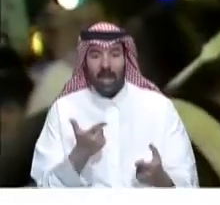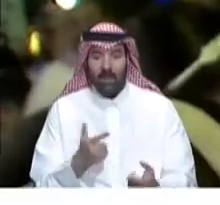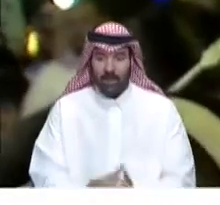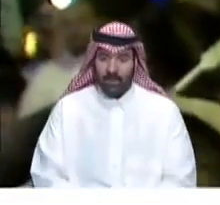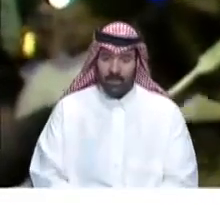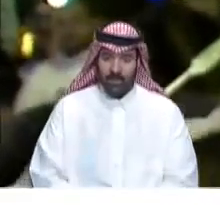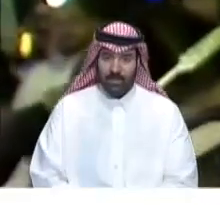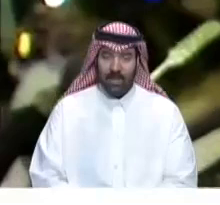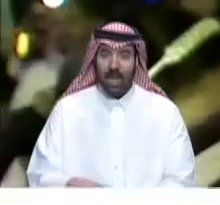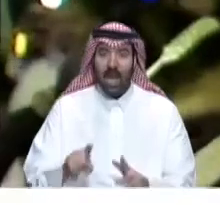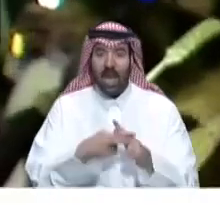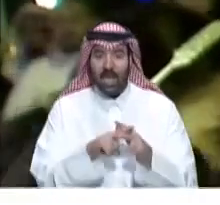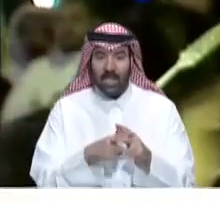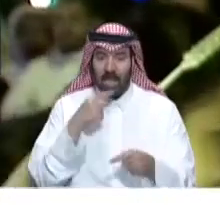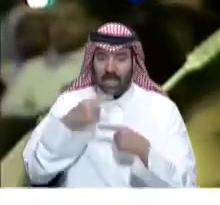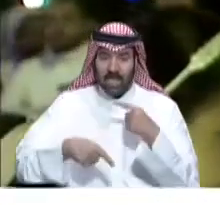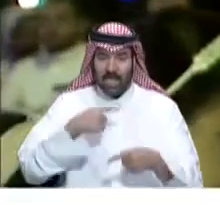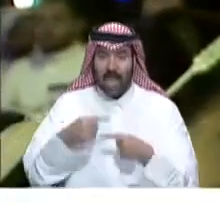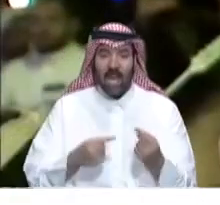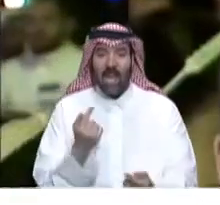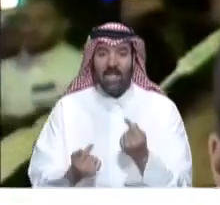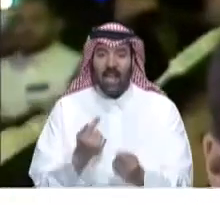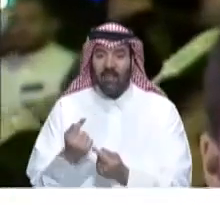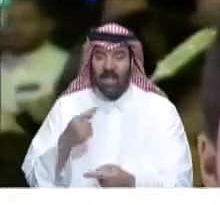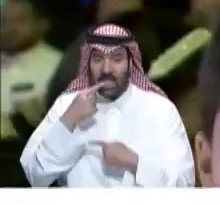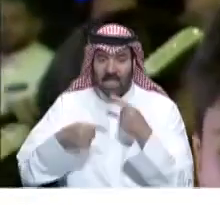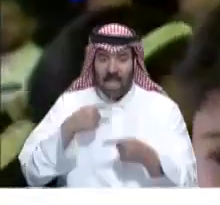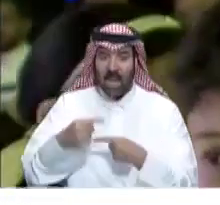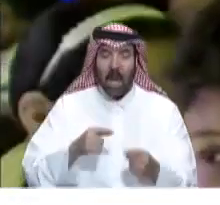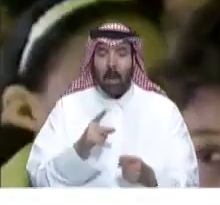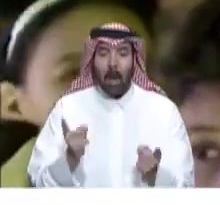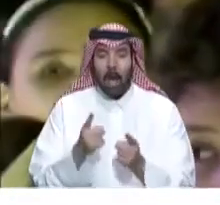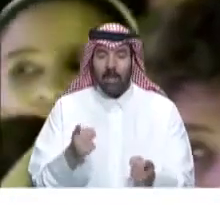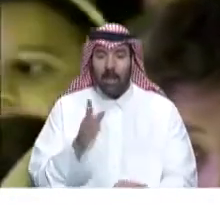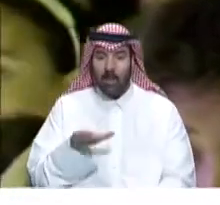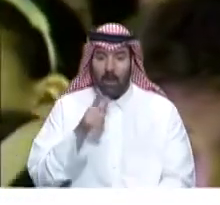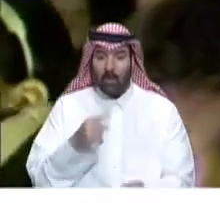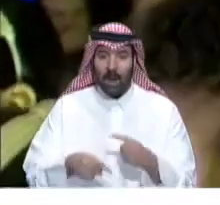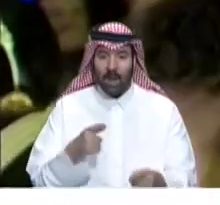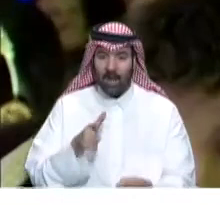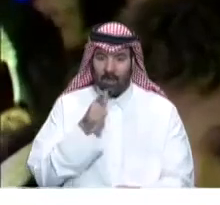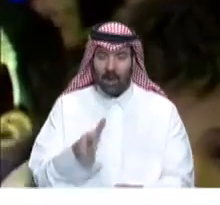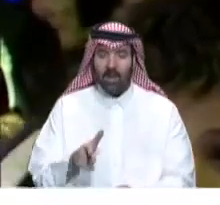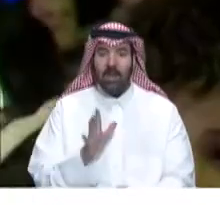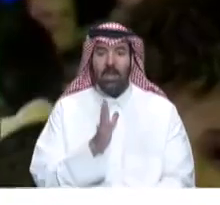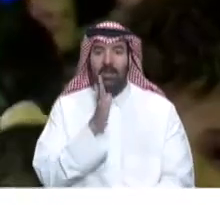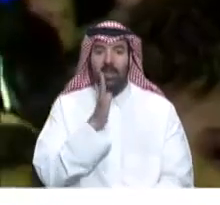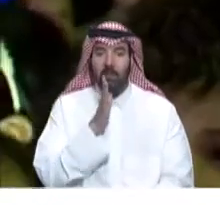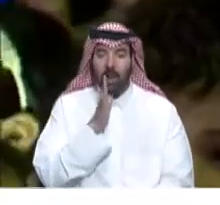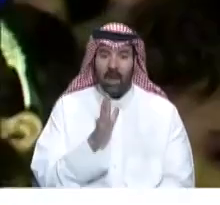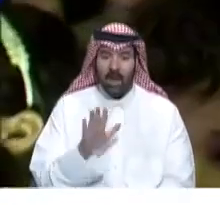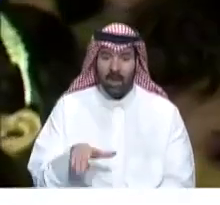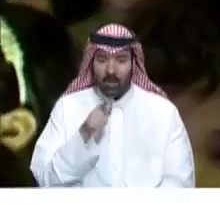ستكون؟ الصيانة على مدار العام في حدائق الطائف في محافظة الطائف جميعا، ولكن في كثافة